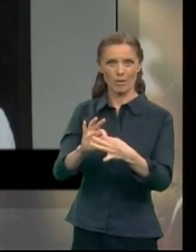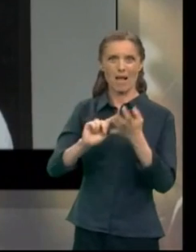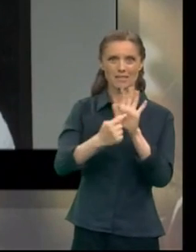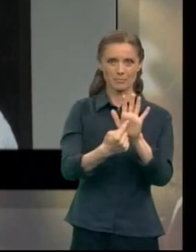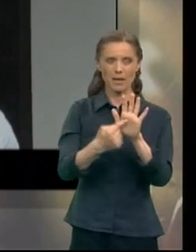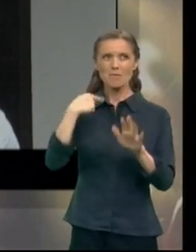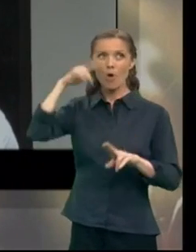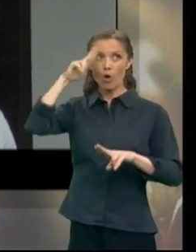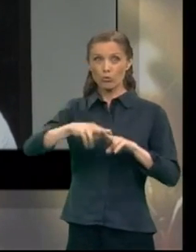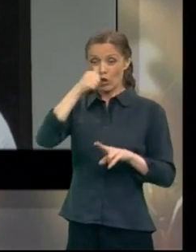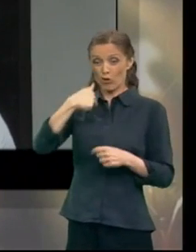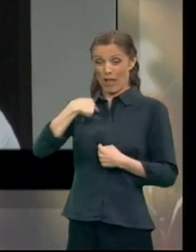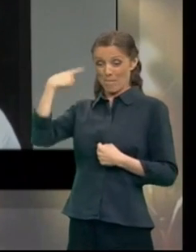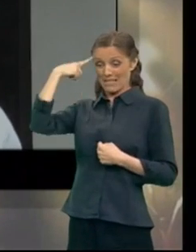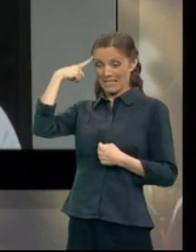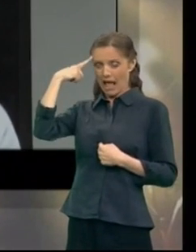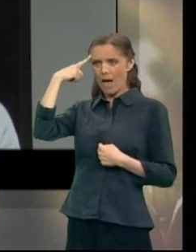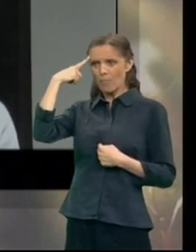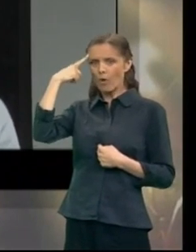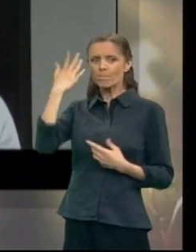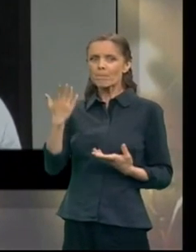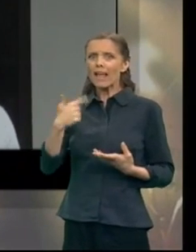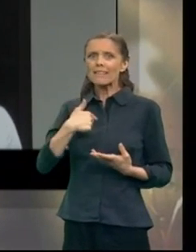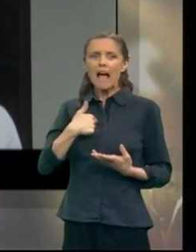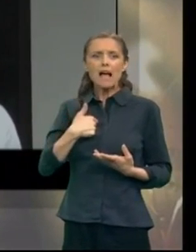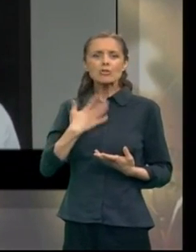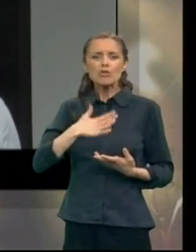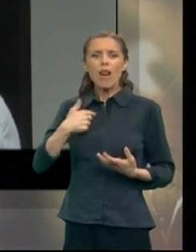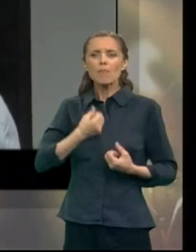toj veštini prenesemo na drugu